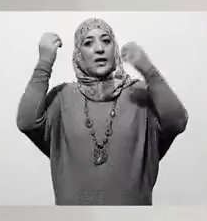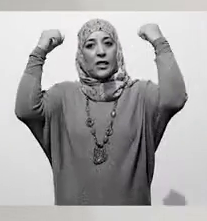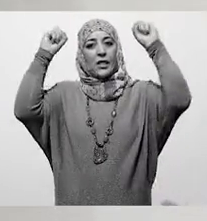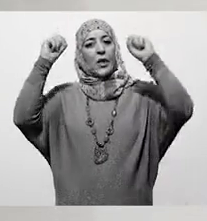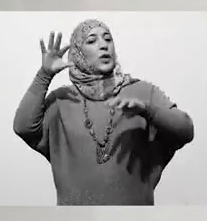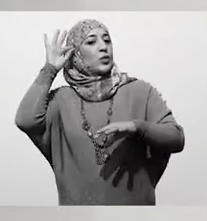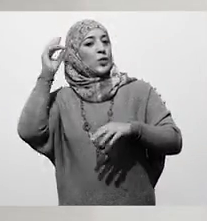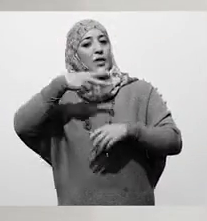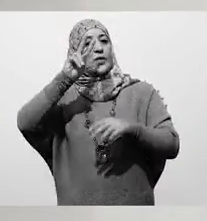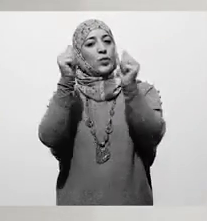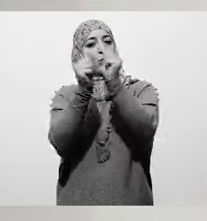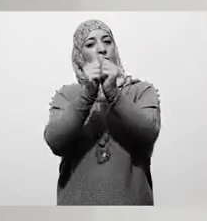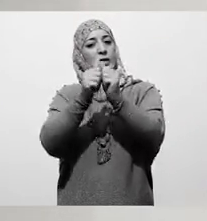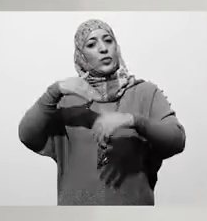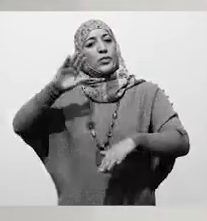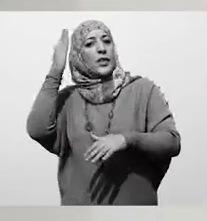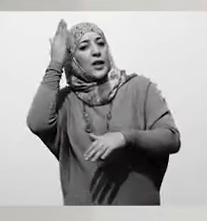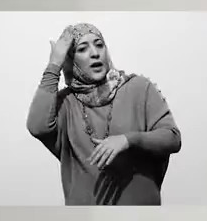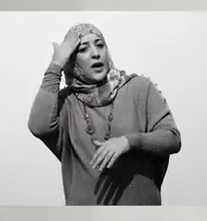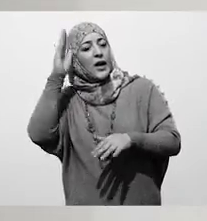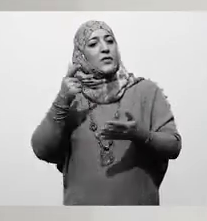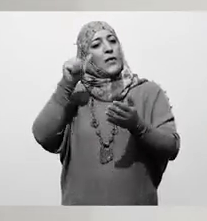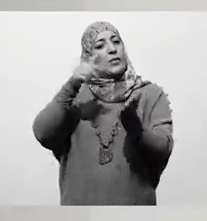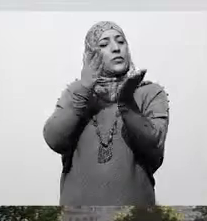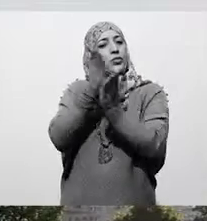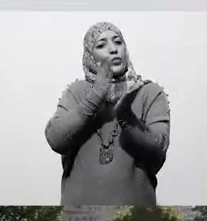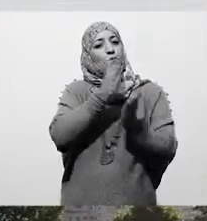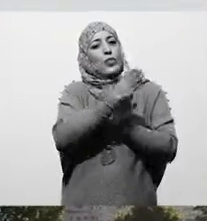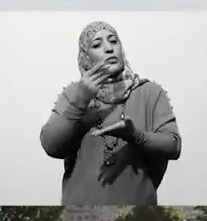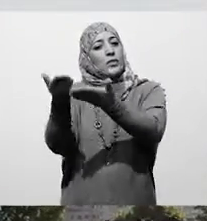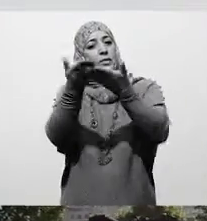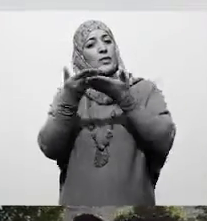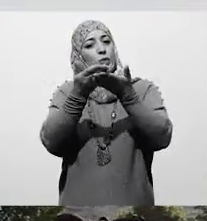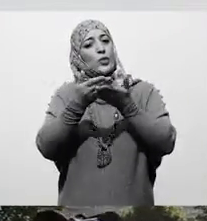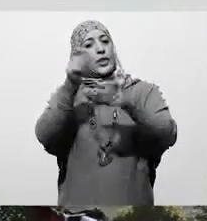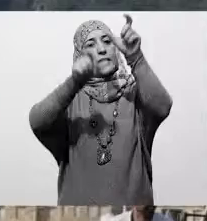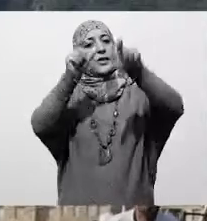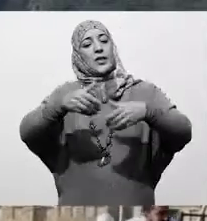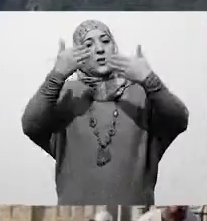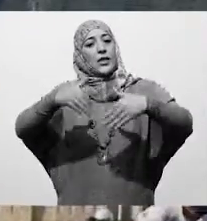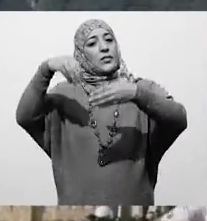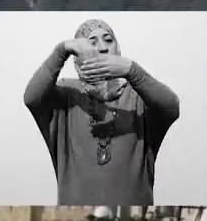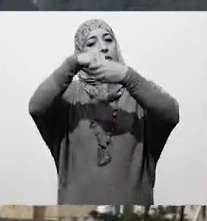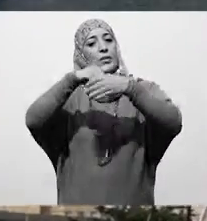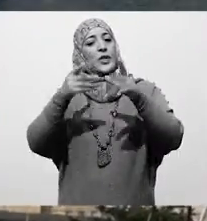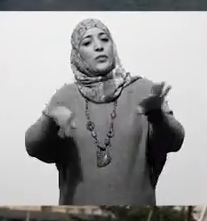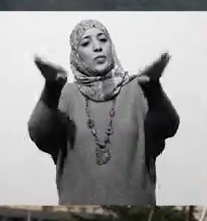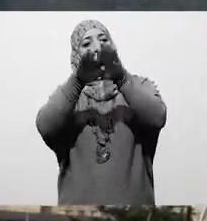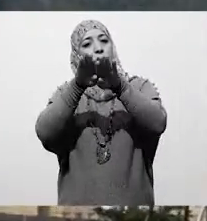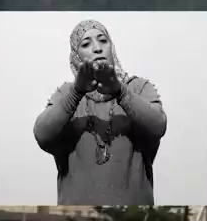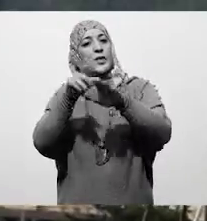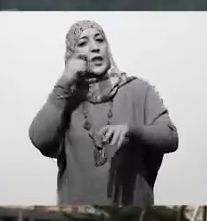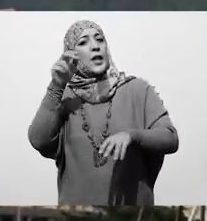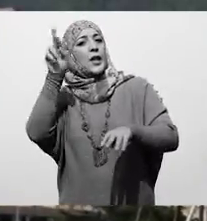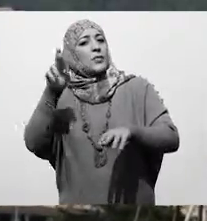التونسية 2011 وبعد أن تعرفنا أنه فما حقوق تساعد على إدماج الأشخاص ذوي الإعاقة على المساواة